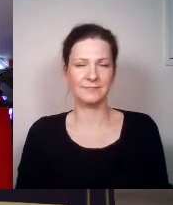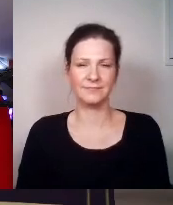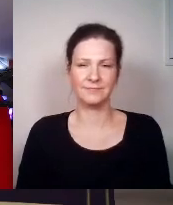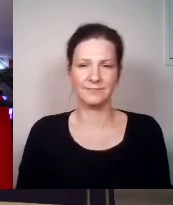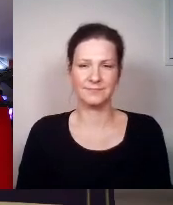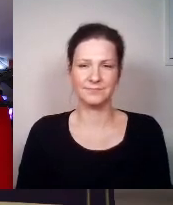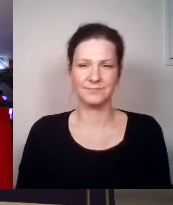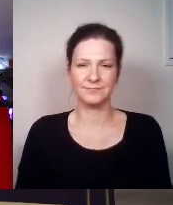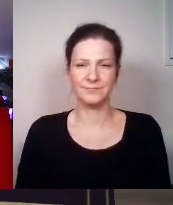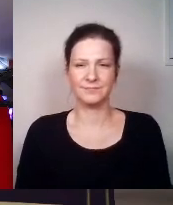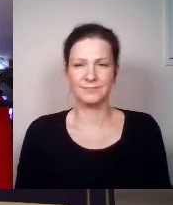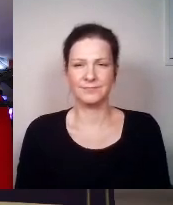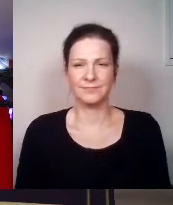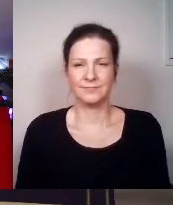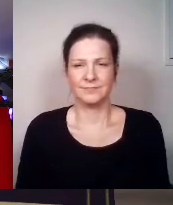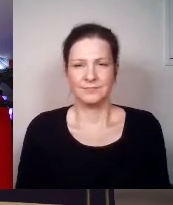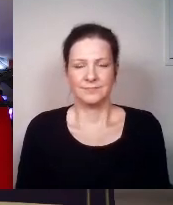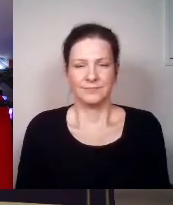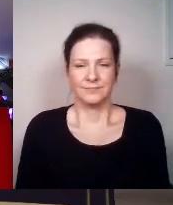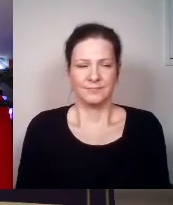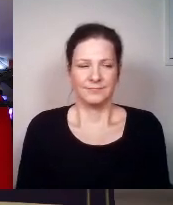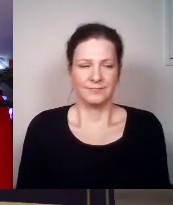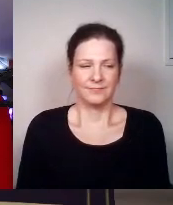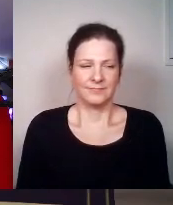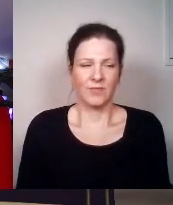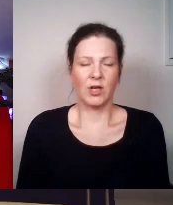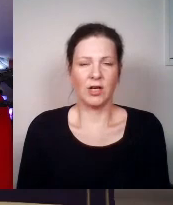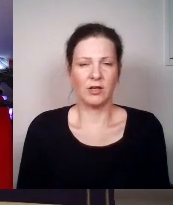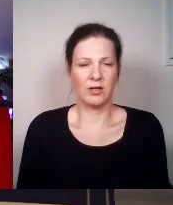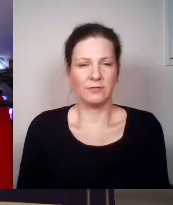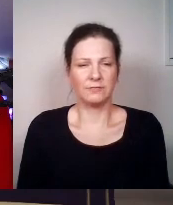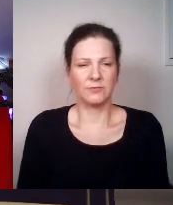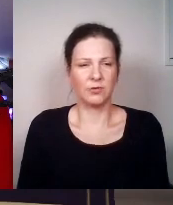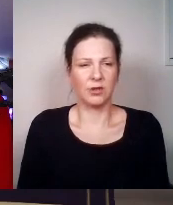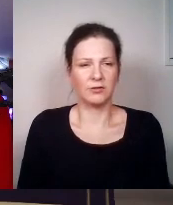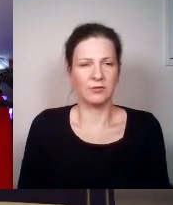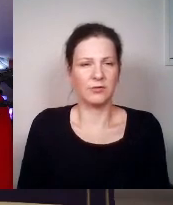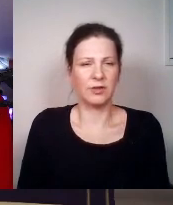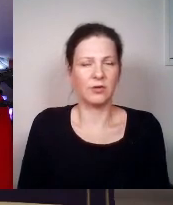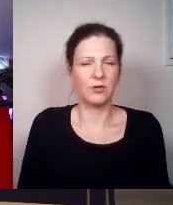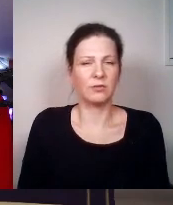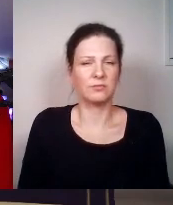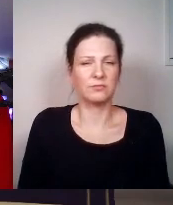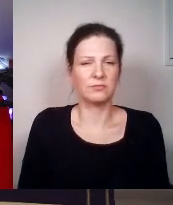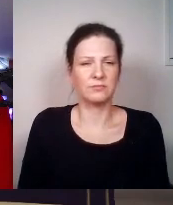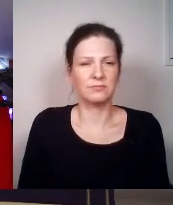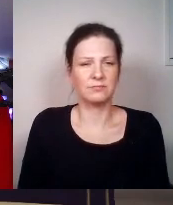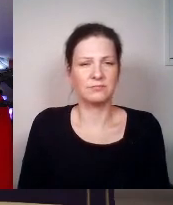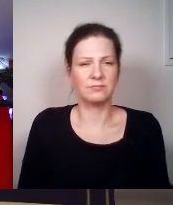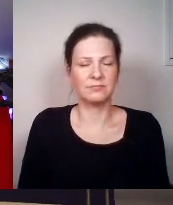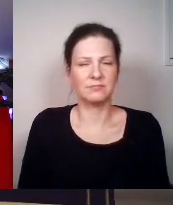Okay, wir können diesen Meilenstein jetzt erfüllen. Ja, klar. Und dann irgendwie noch...